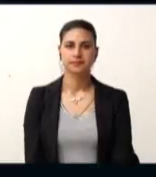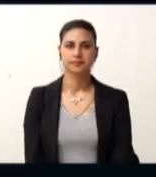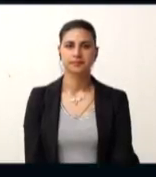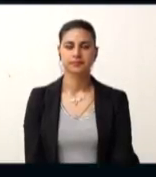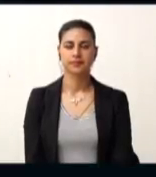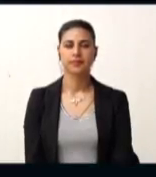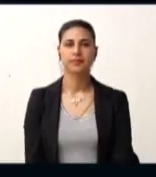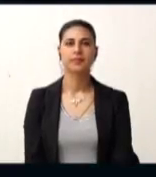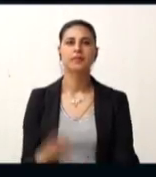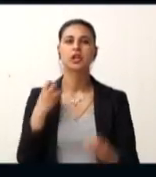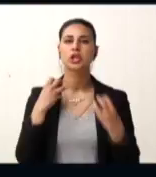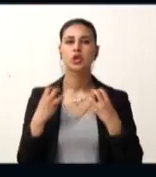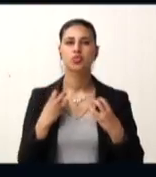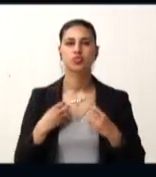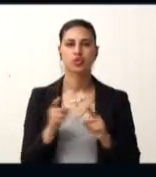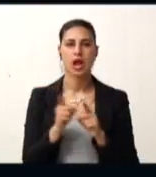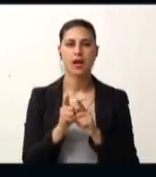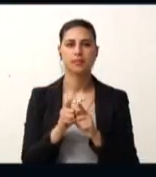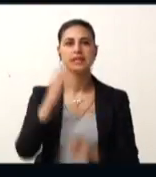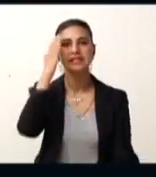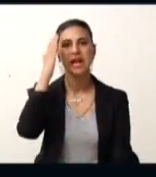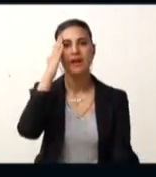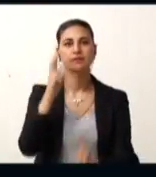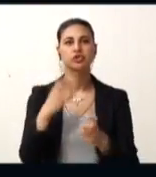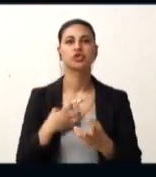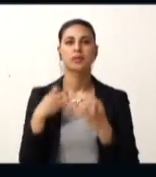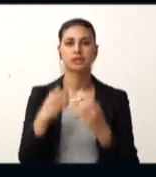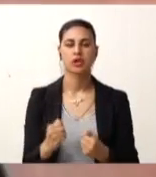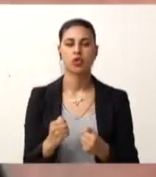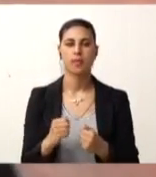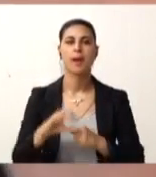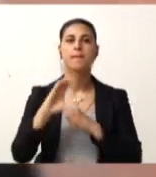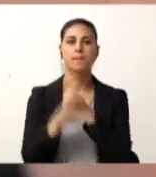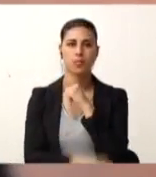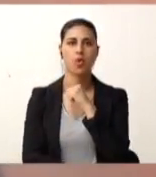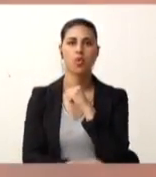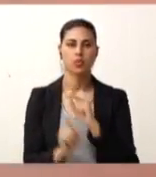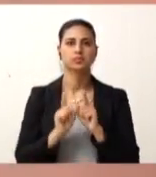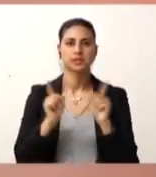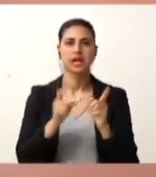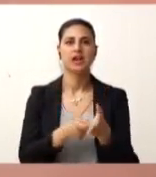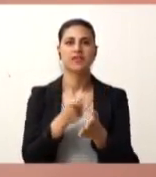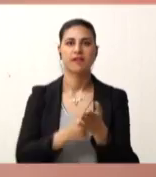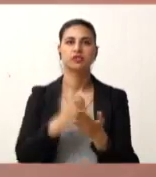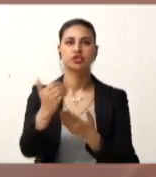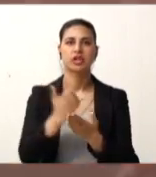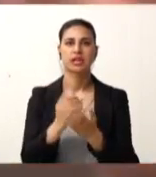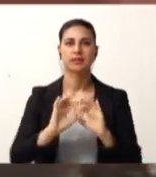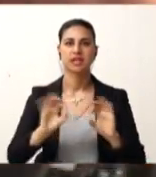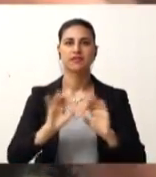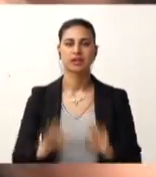ლიმფური ძარღვები და თავის ტვინის ჯანმრთელობა. მეცნიერები ბოლო რევოლუციური კვლევის შედეგებს